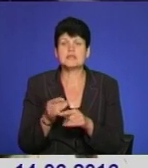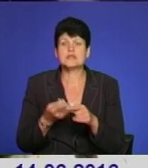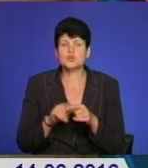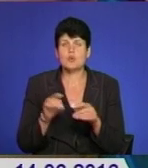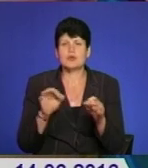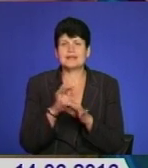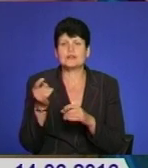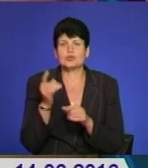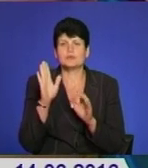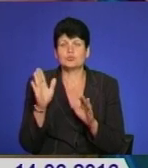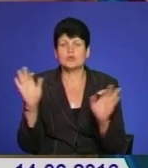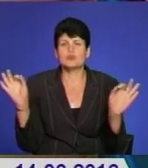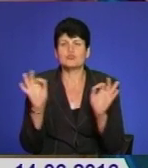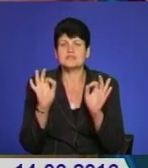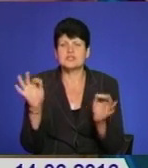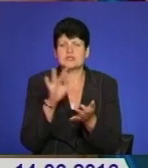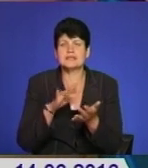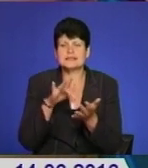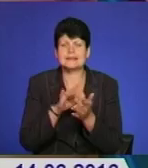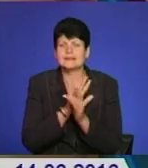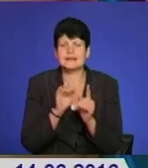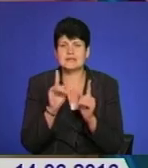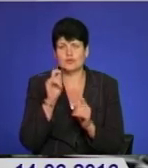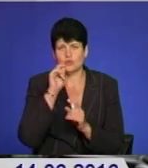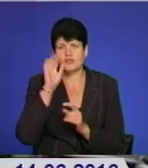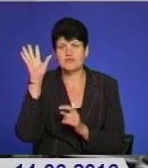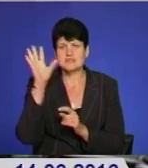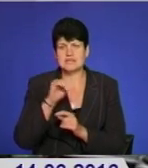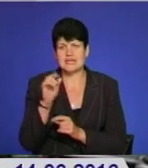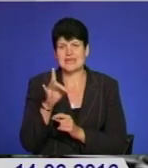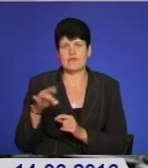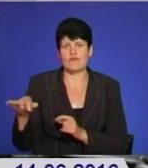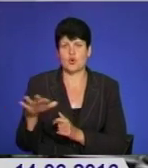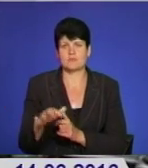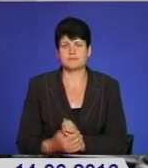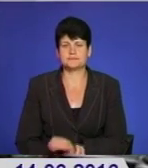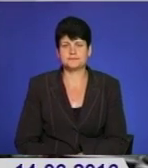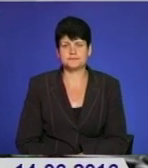Тернопіль може стати одним із музичних центрів не лише України, а й усієї Європи.